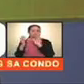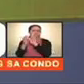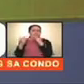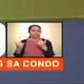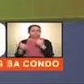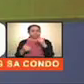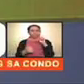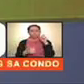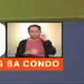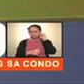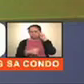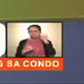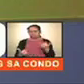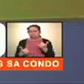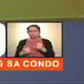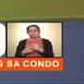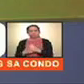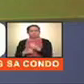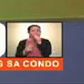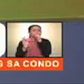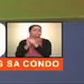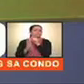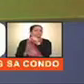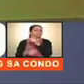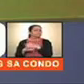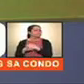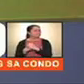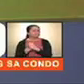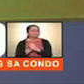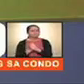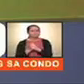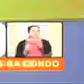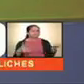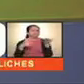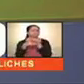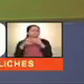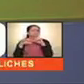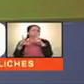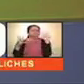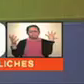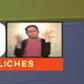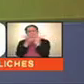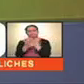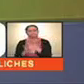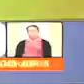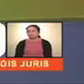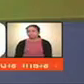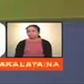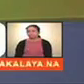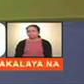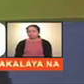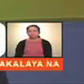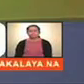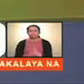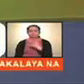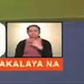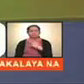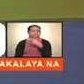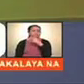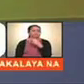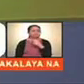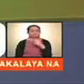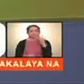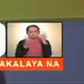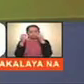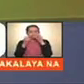Nandito na ako kay Sir Tolpo ngayon. Magtago ka na sa butil ng bigas. Papakulong kita. Hayop ka. Baka ipadrag test pa